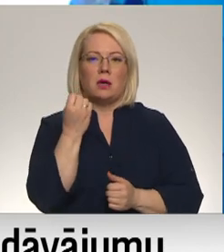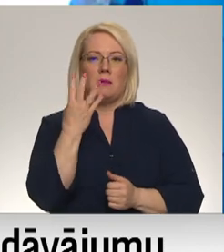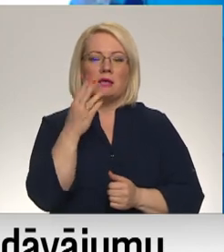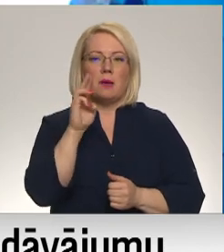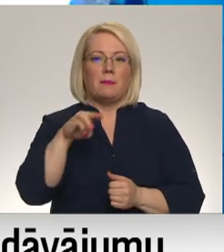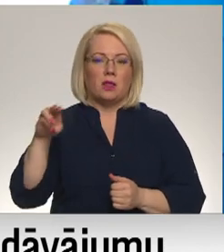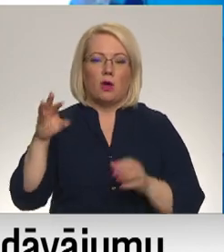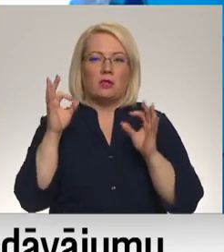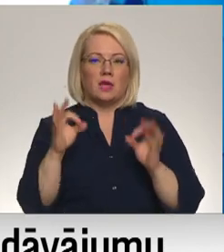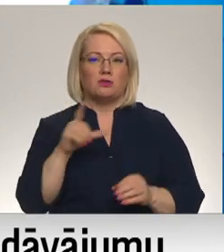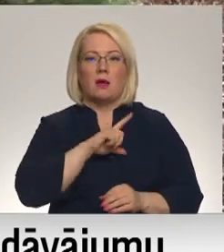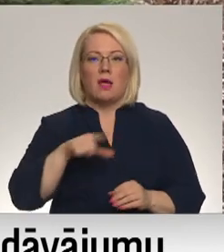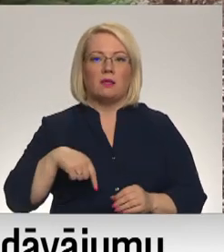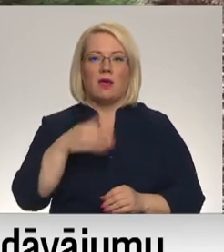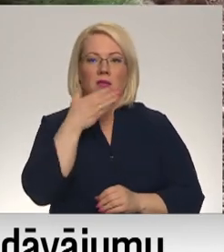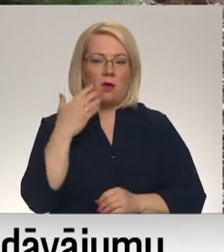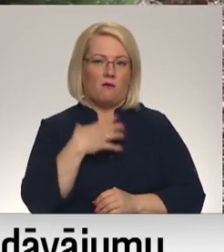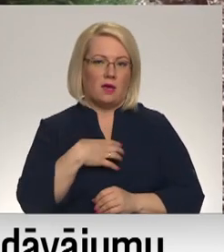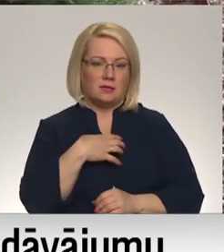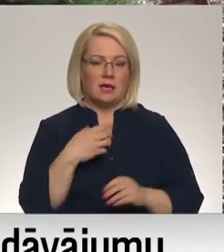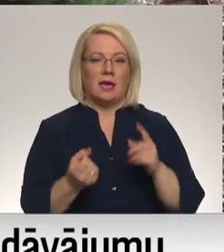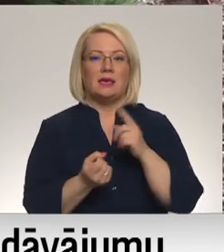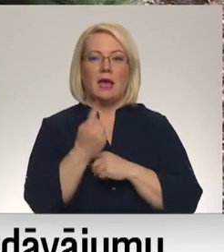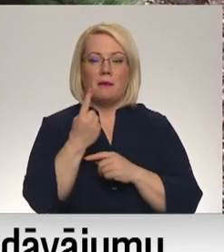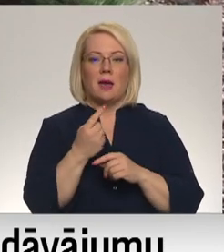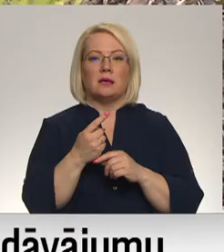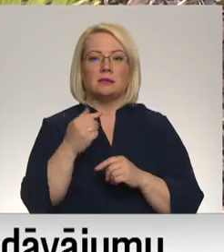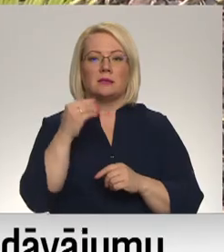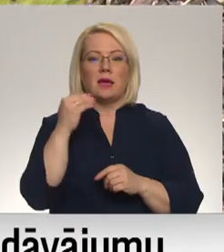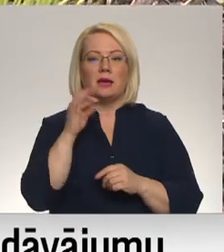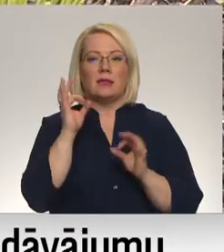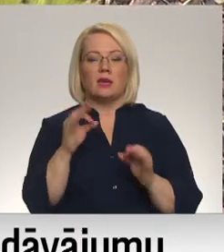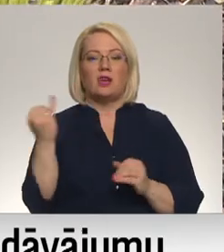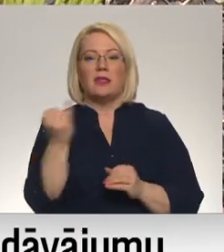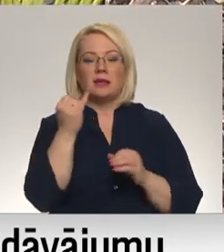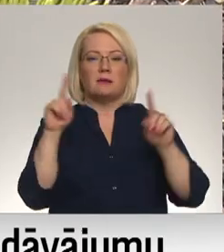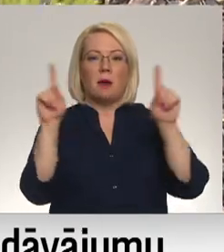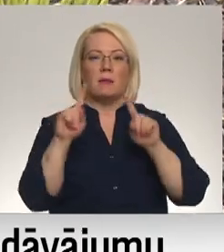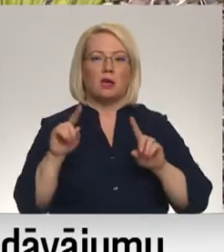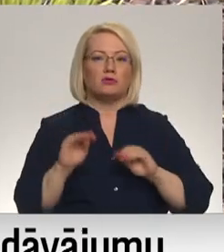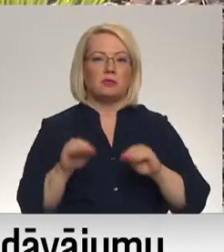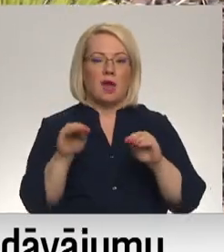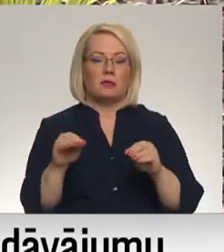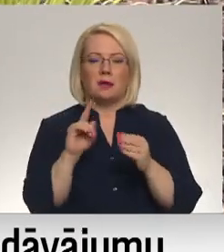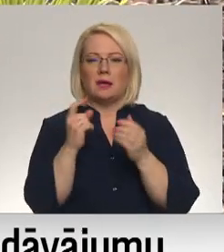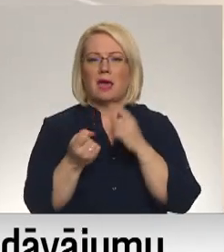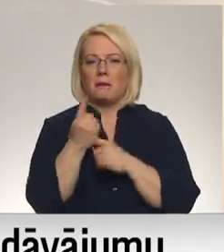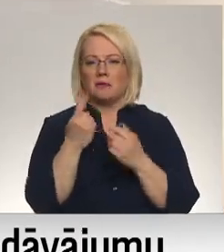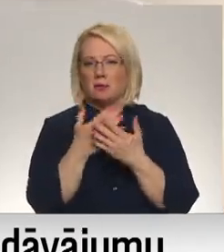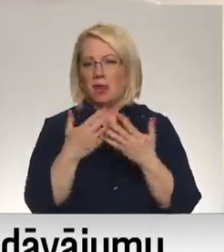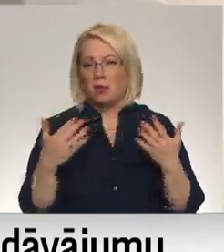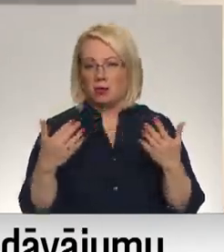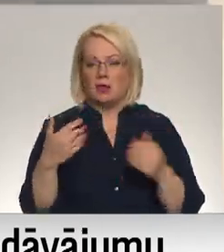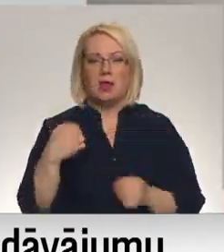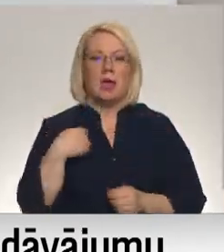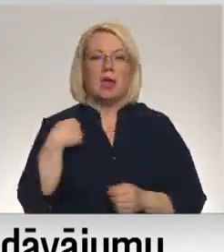miljonu tiešām Latvijai nav vajadzīgi. Iemesli šogad pieaugušie interesē par priežu stādiem varot būt visai dažādi. Nu, es